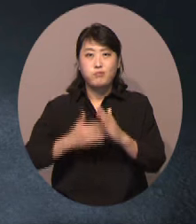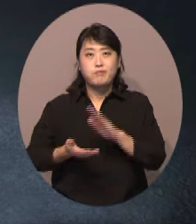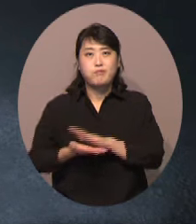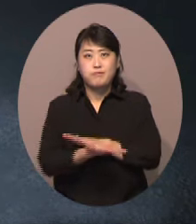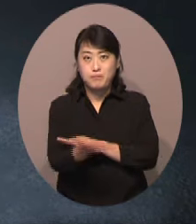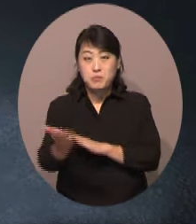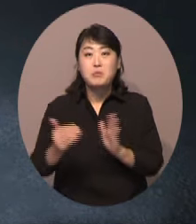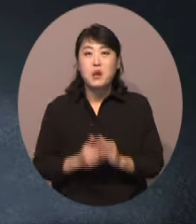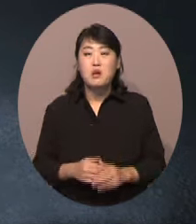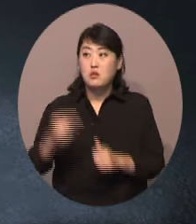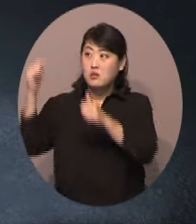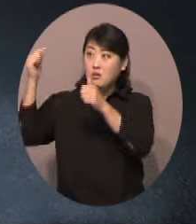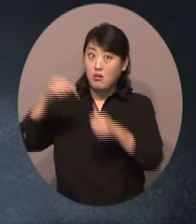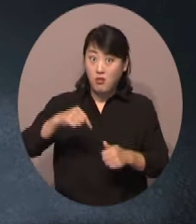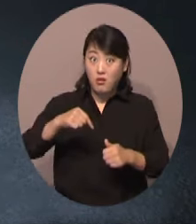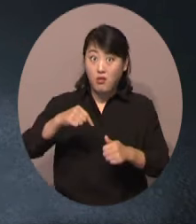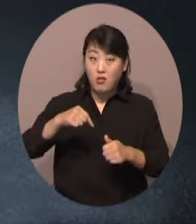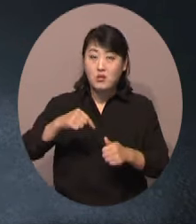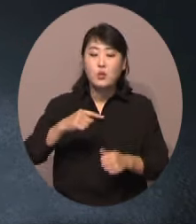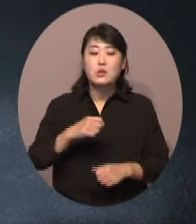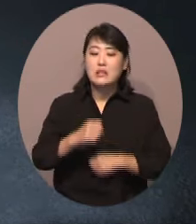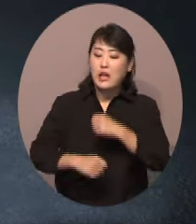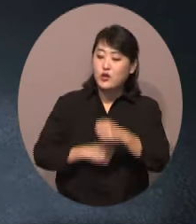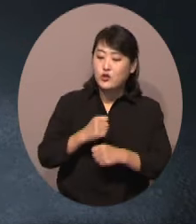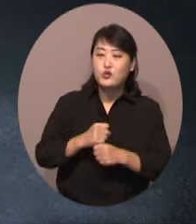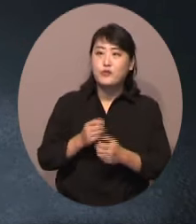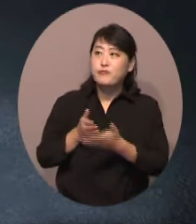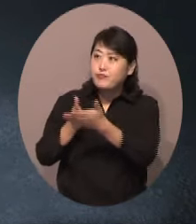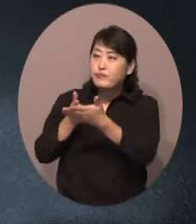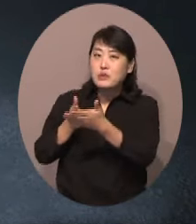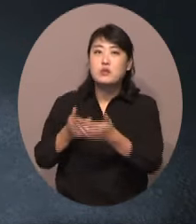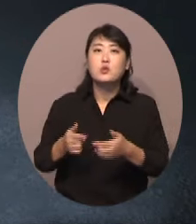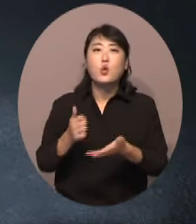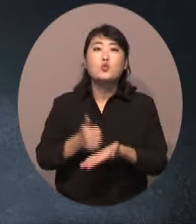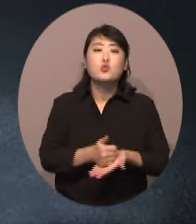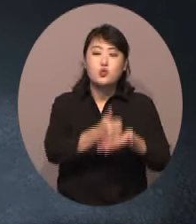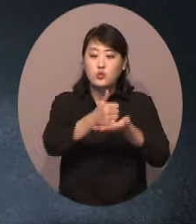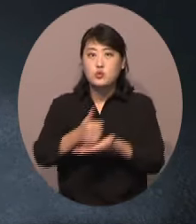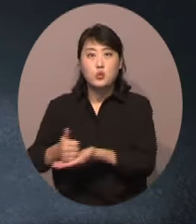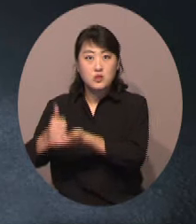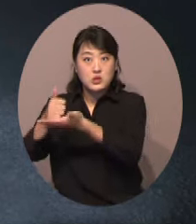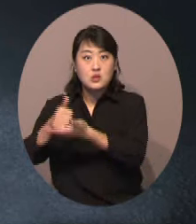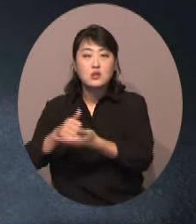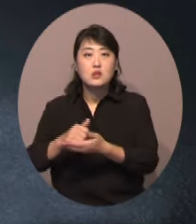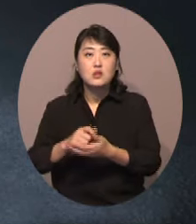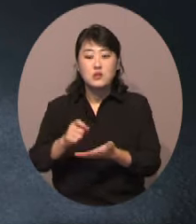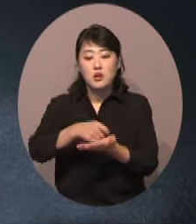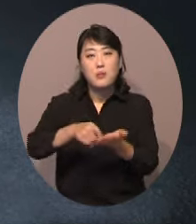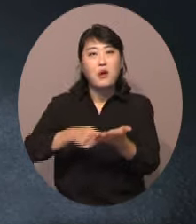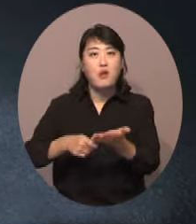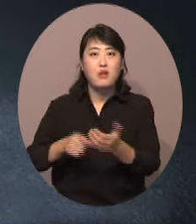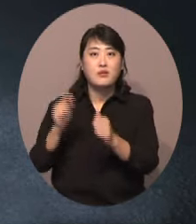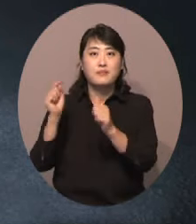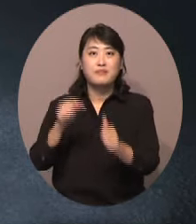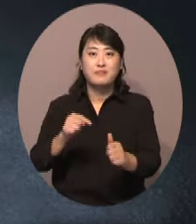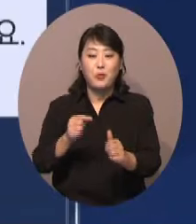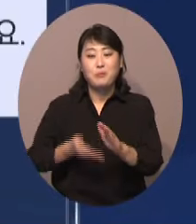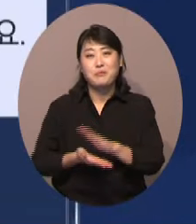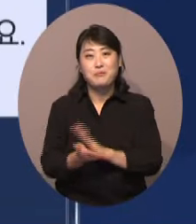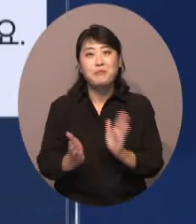정당한 의사 결정과 하급자의 자유로운 의견 개진을 함께 존중한다는 내용으로 서자가 서명하도록